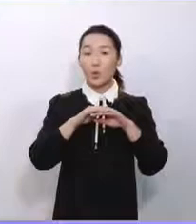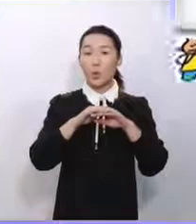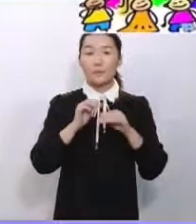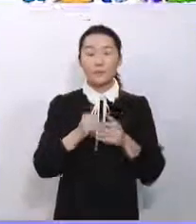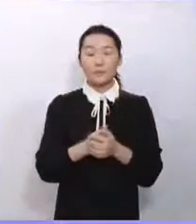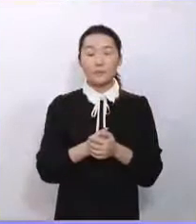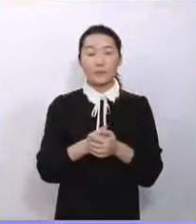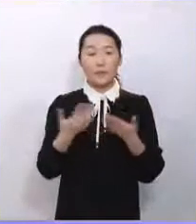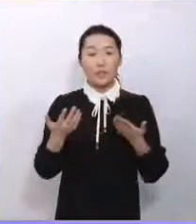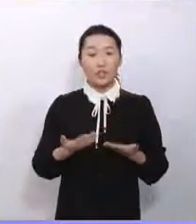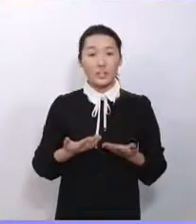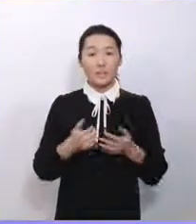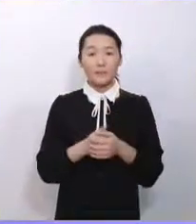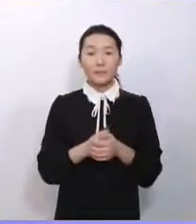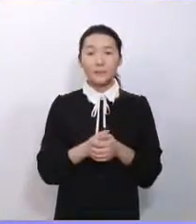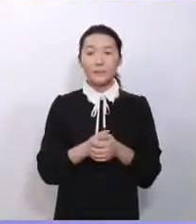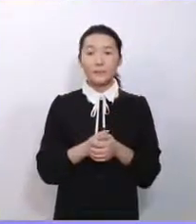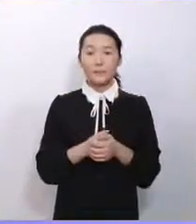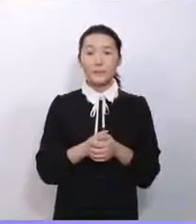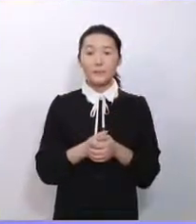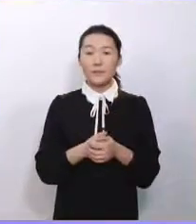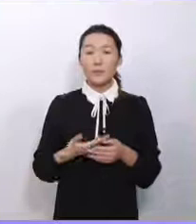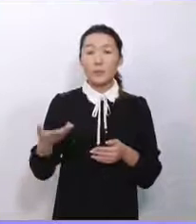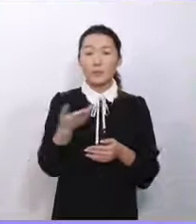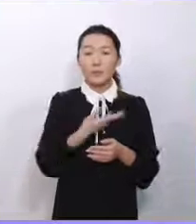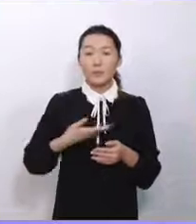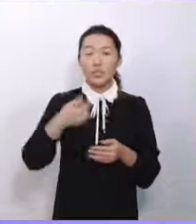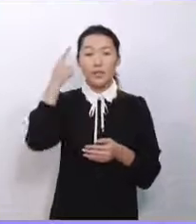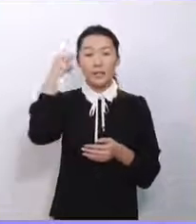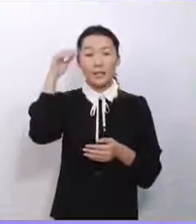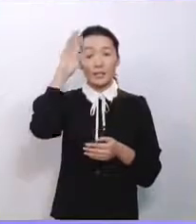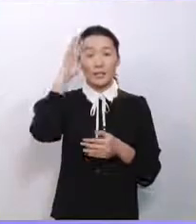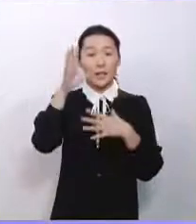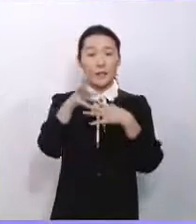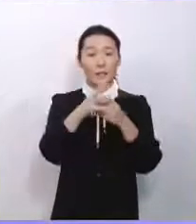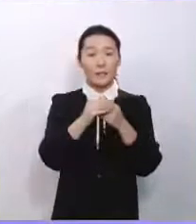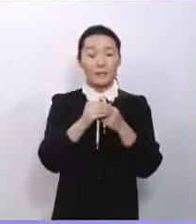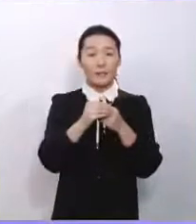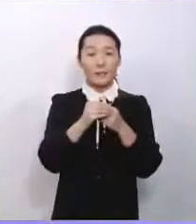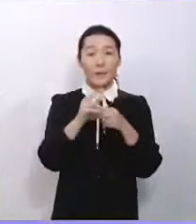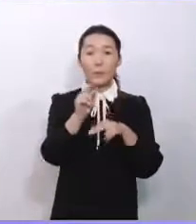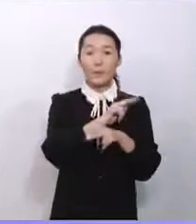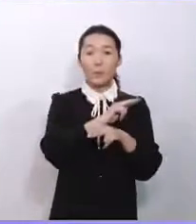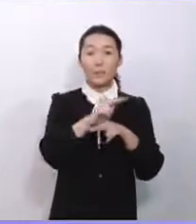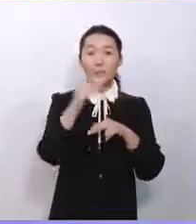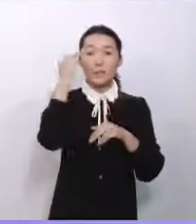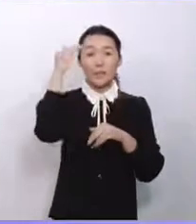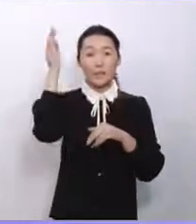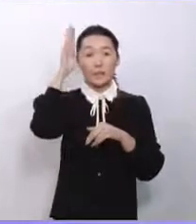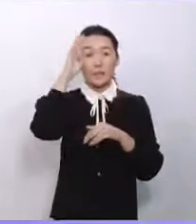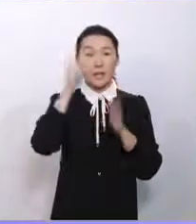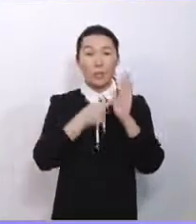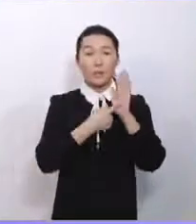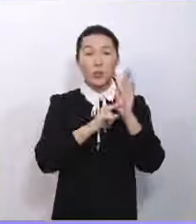жизни? Вот и наш Знайка вместе с вами просветили Незнайку и научили